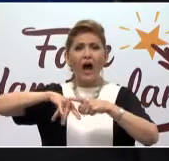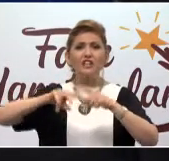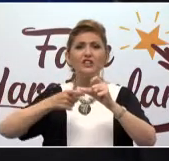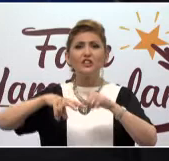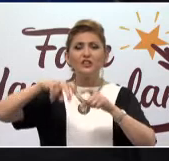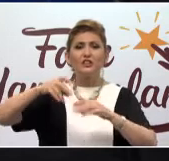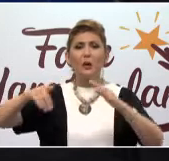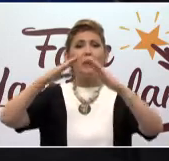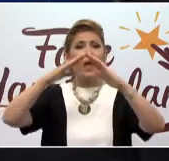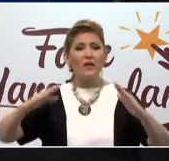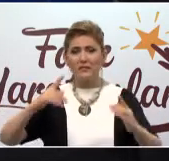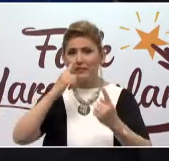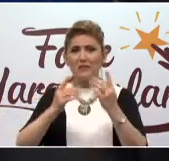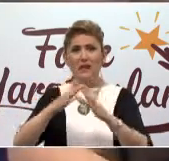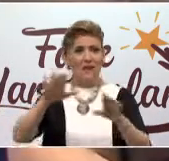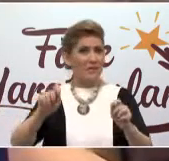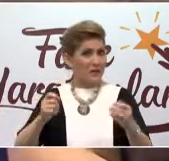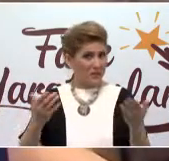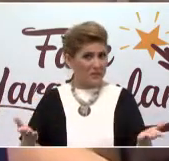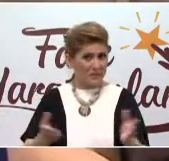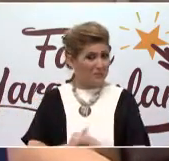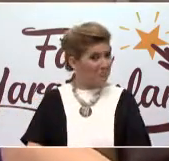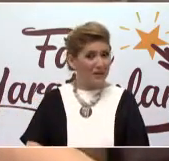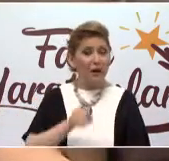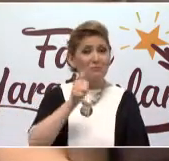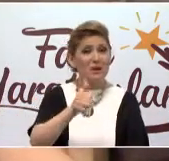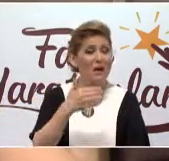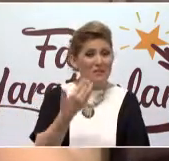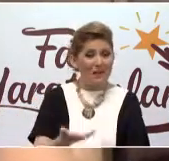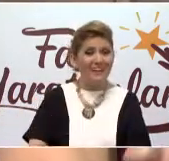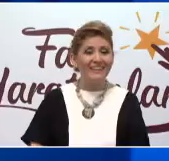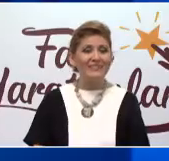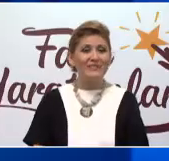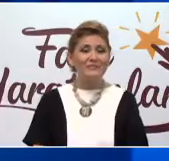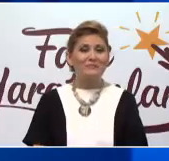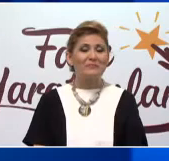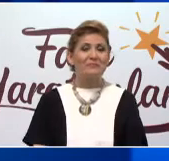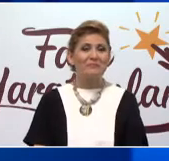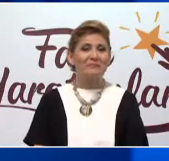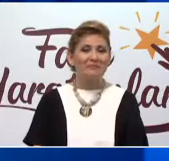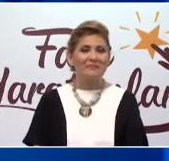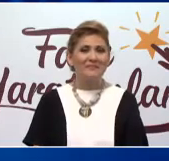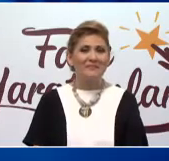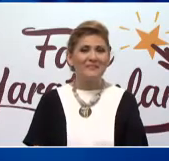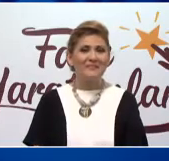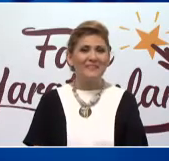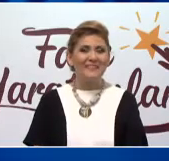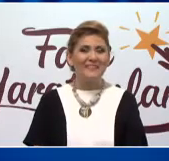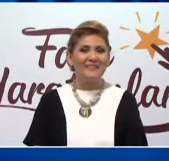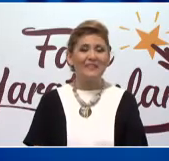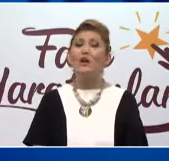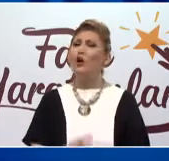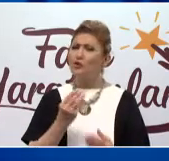bir ev yaptık. Bu tür etkinliklerimiz... Vallahi bravo. Yürüyün yani, be diyesim geliyor içimde. Yani